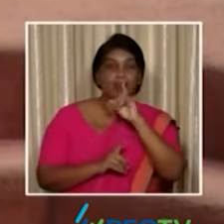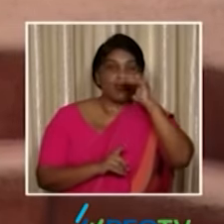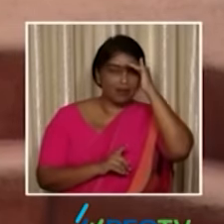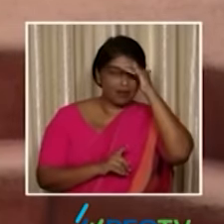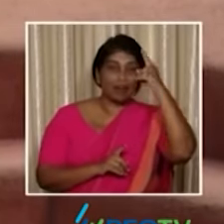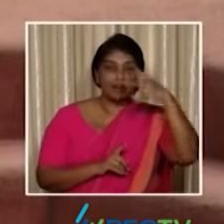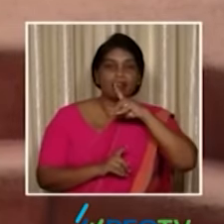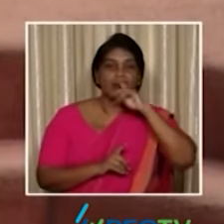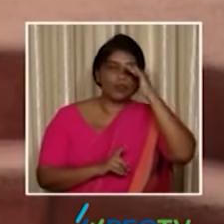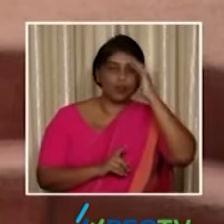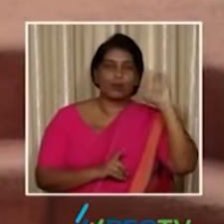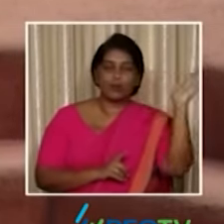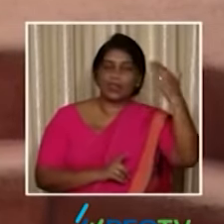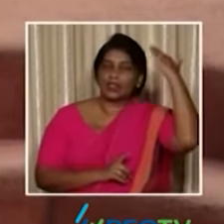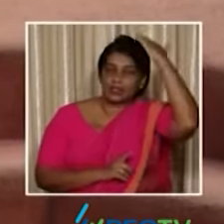नियोज